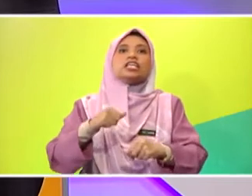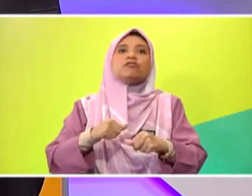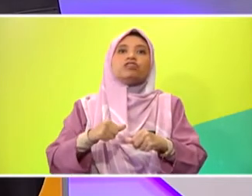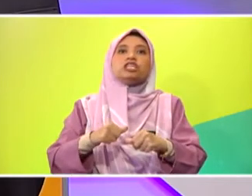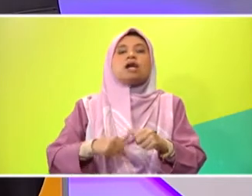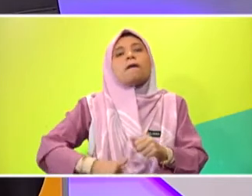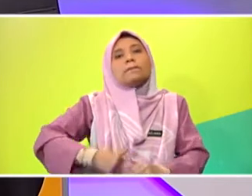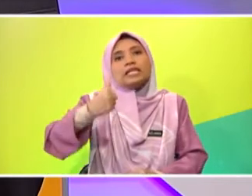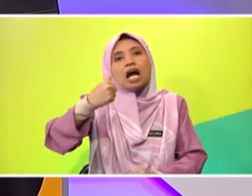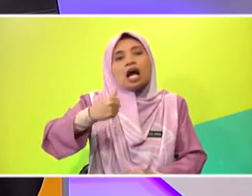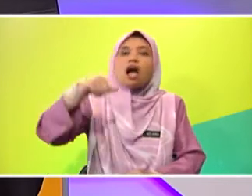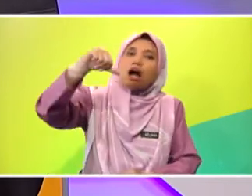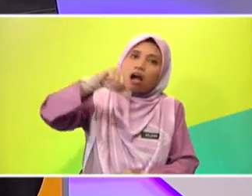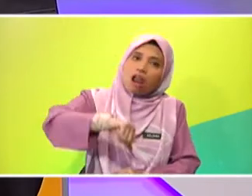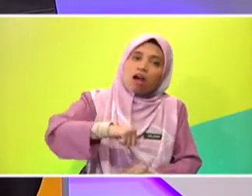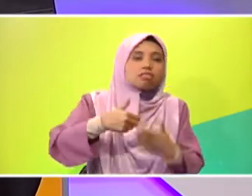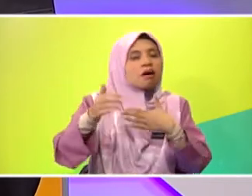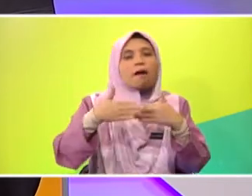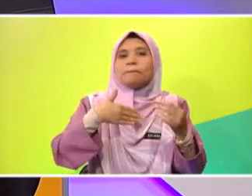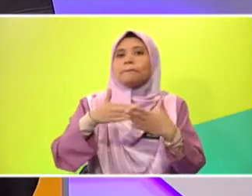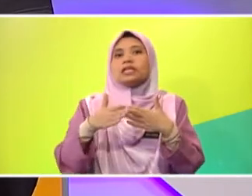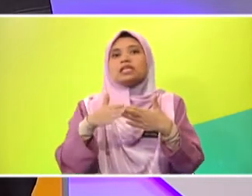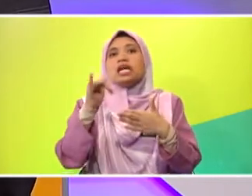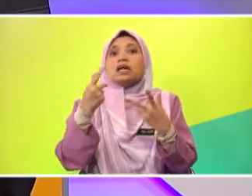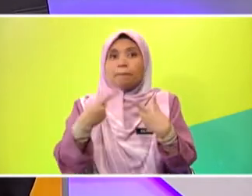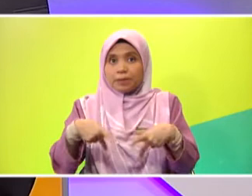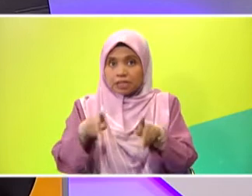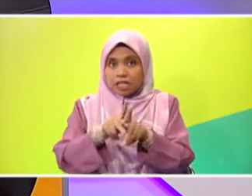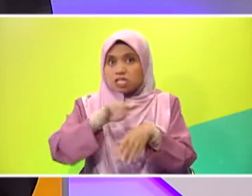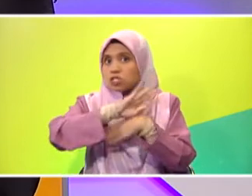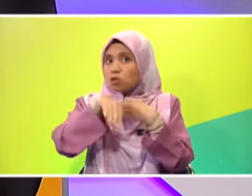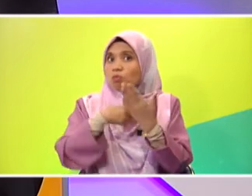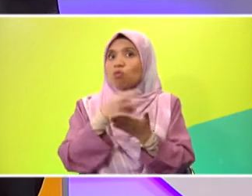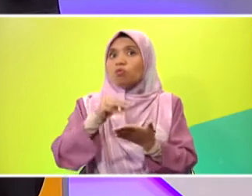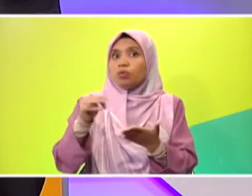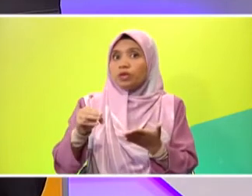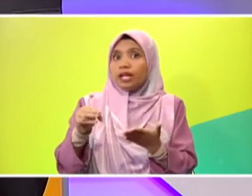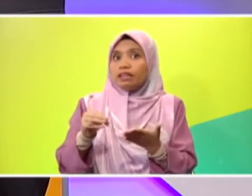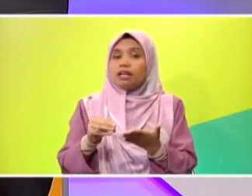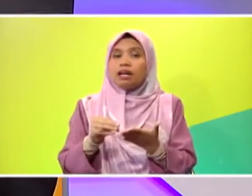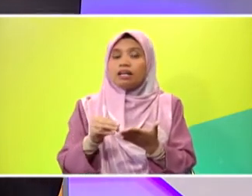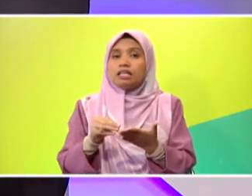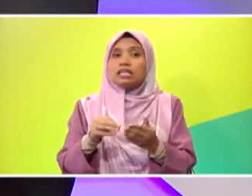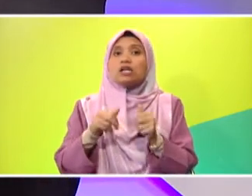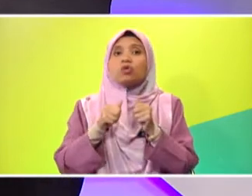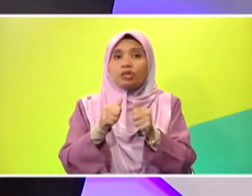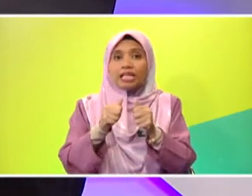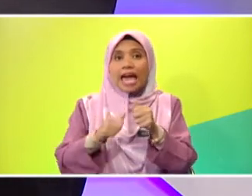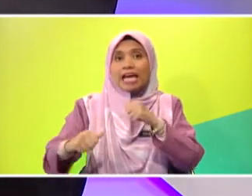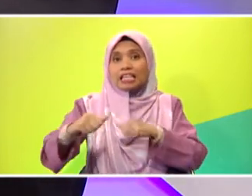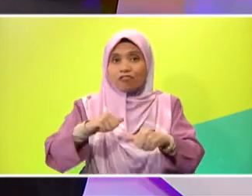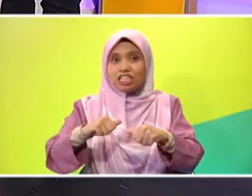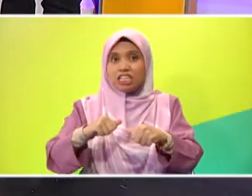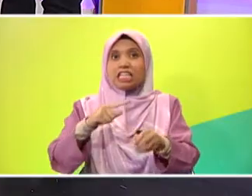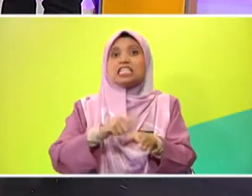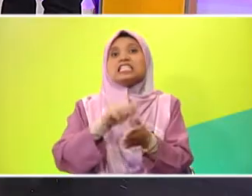atau kalah itulah bukan tujuannya yang penting anak-anak di rumah melibatkan diri dalam kacau yang telah ditetapkan terus